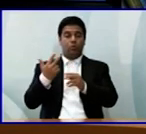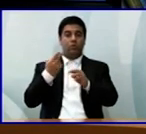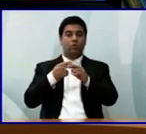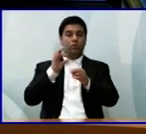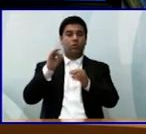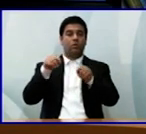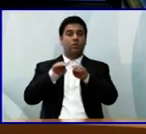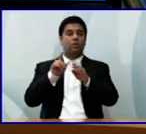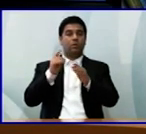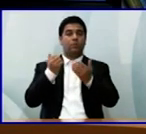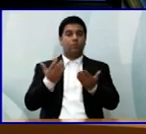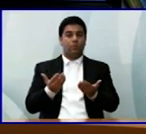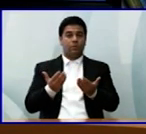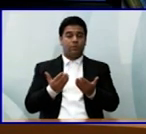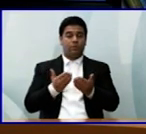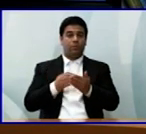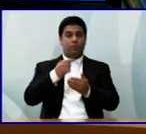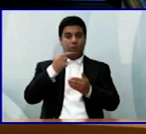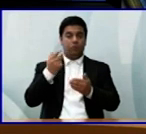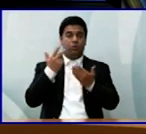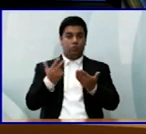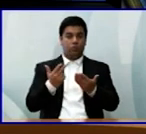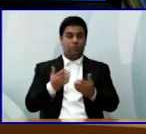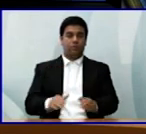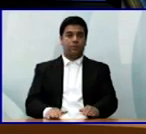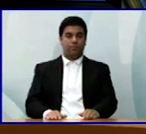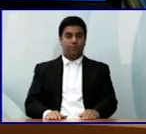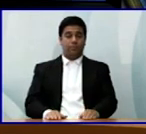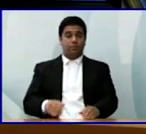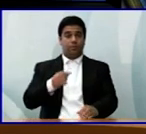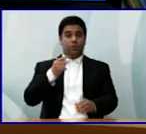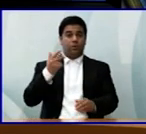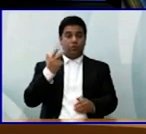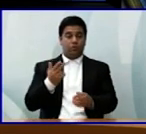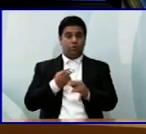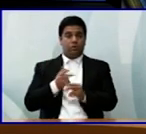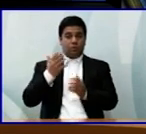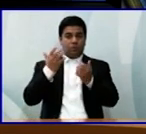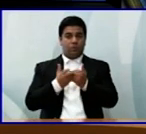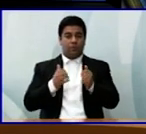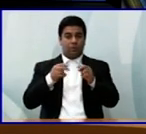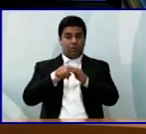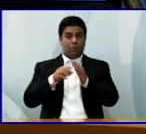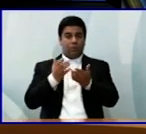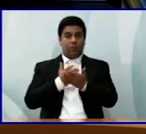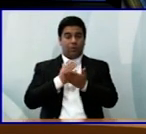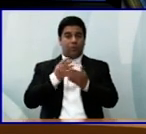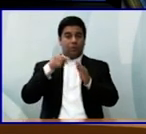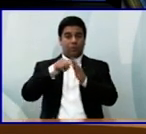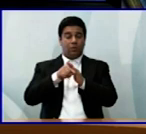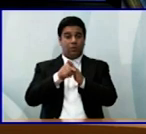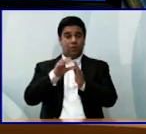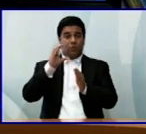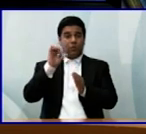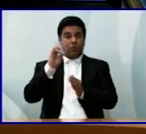hosil bo'ldi? Minus 3 hosil bo'ldi. Minus 3 ni son o'qida topamiz. Son o'qidagi minus